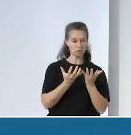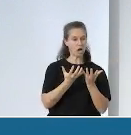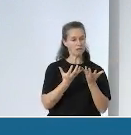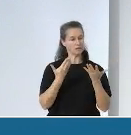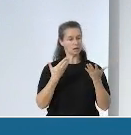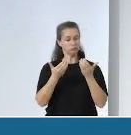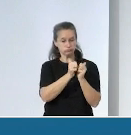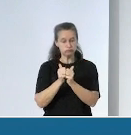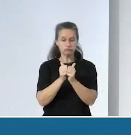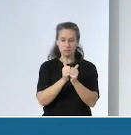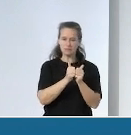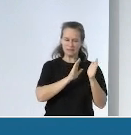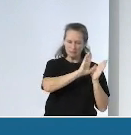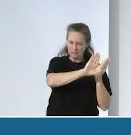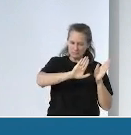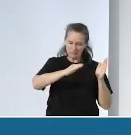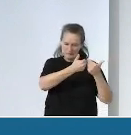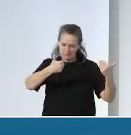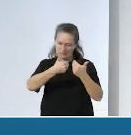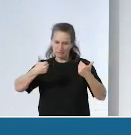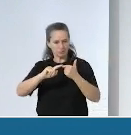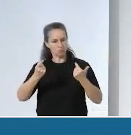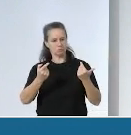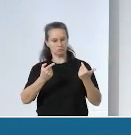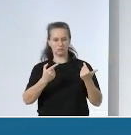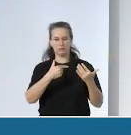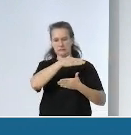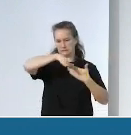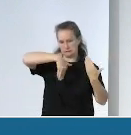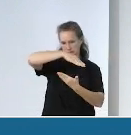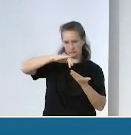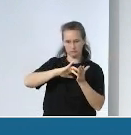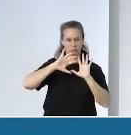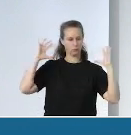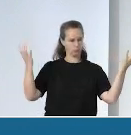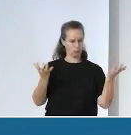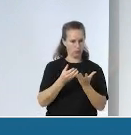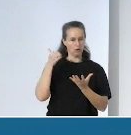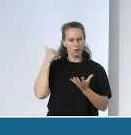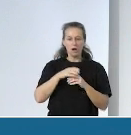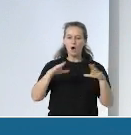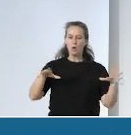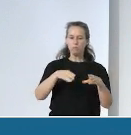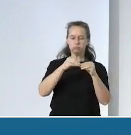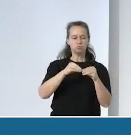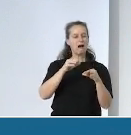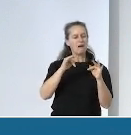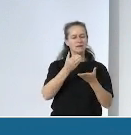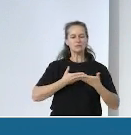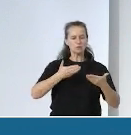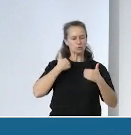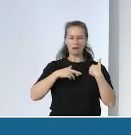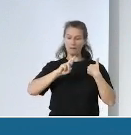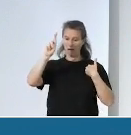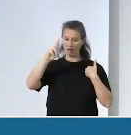ce n'est pas des entités étanches. Voilà. Et surtout, il y a, dans le cadre du handicap rare, des